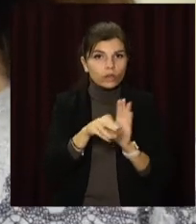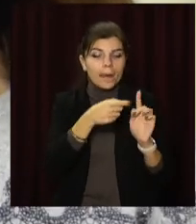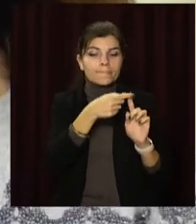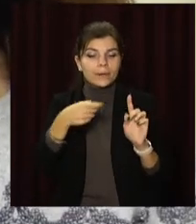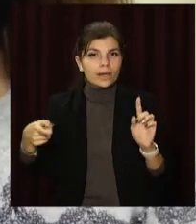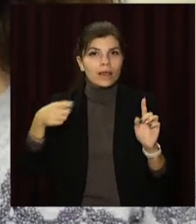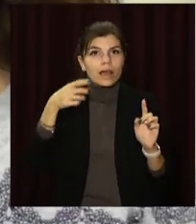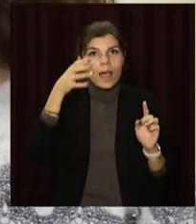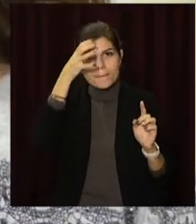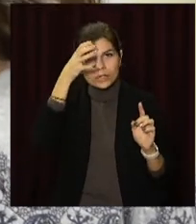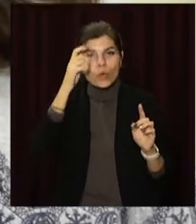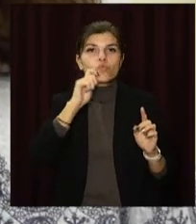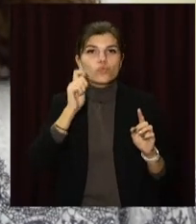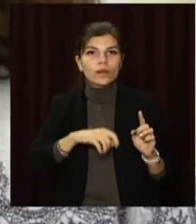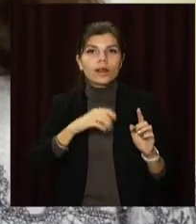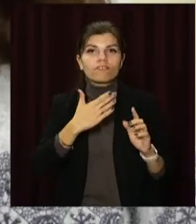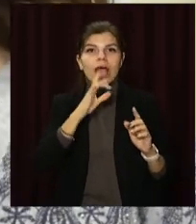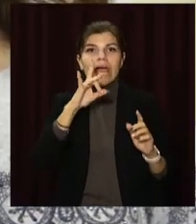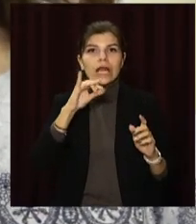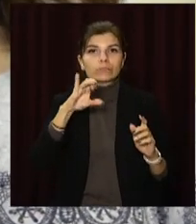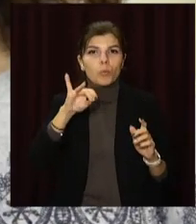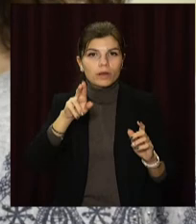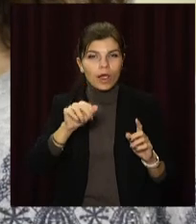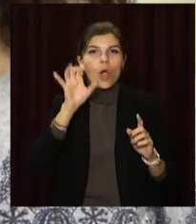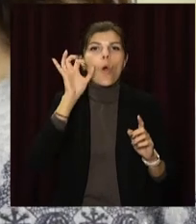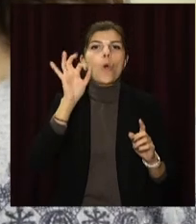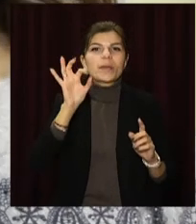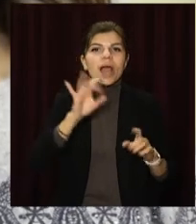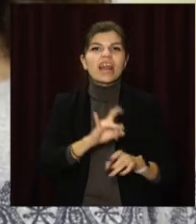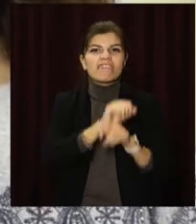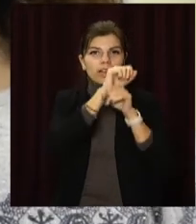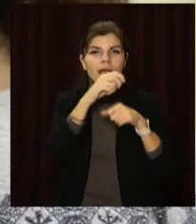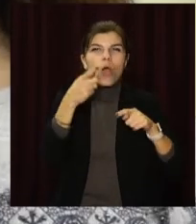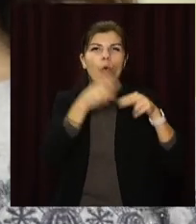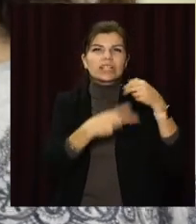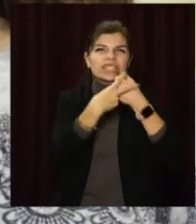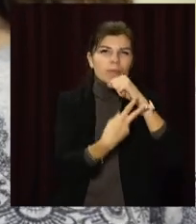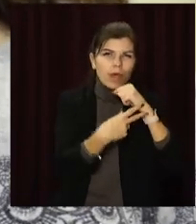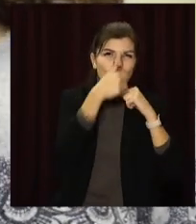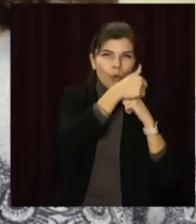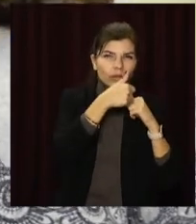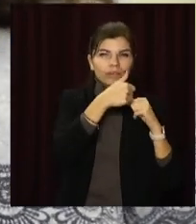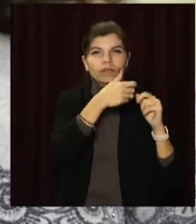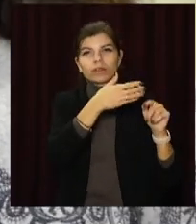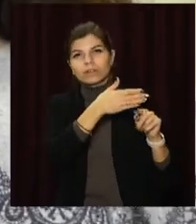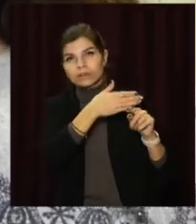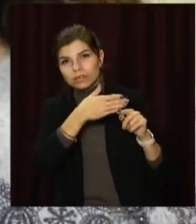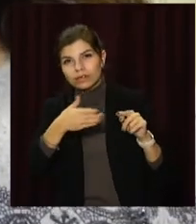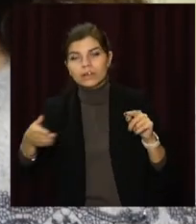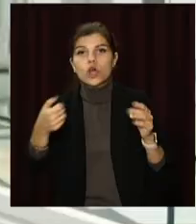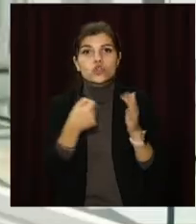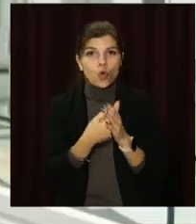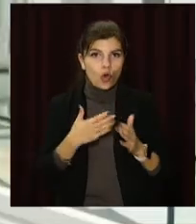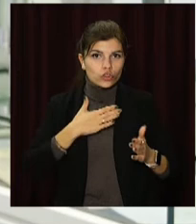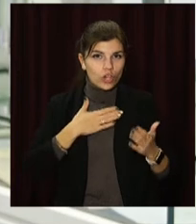периода образования Украинской Народной Республики после Октябрьской революции, это конец 1917 года, и вплоть до наших